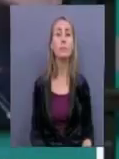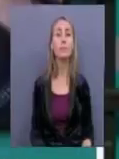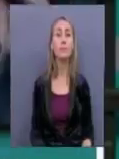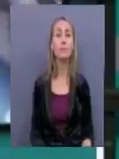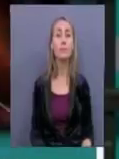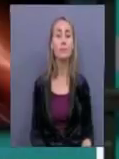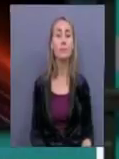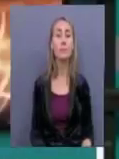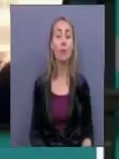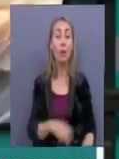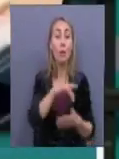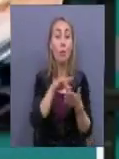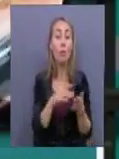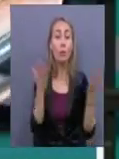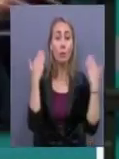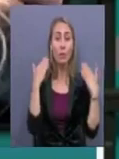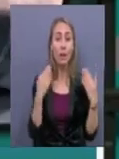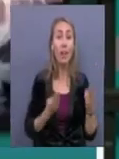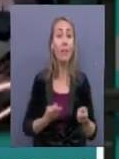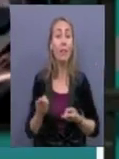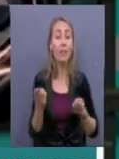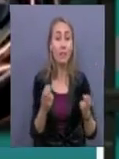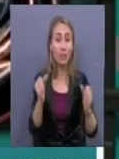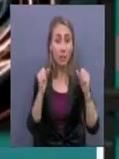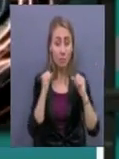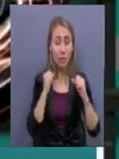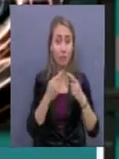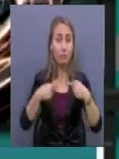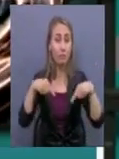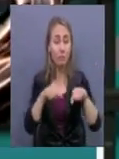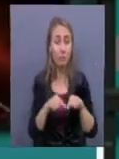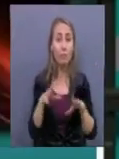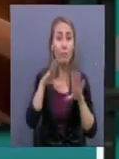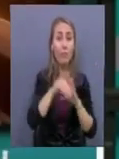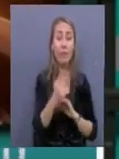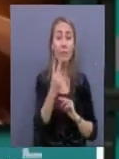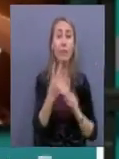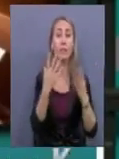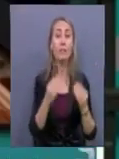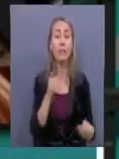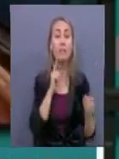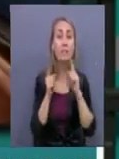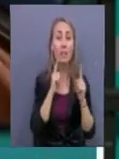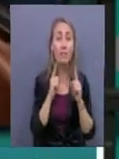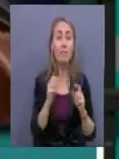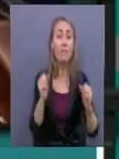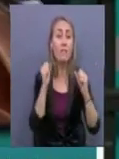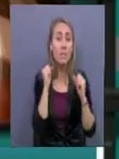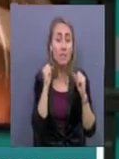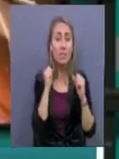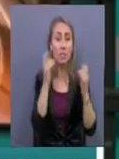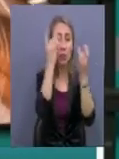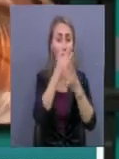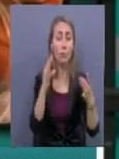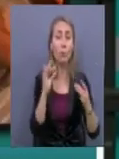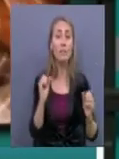Шучинск қаласындағы шаңғы биатлон кешенінде ТМД мемлекеттері қатысушылары арасында дене шынықтыру және спорт саласындағы әріптестік бойынша арнайы кеңес өтуде.